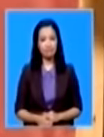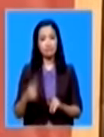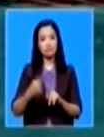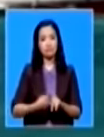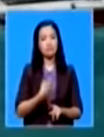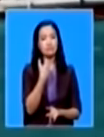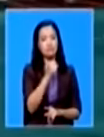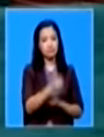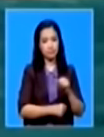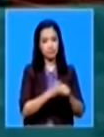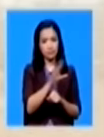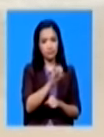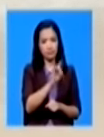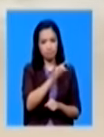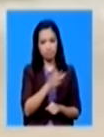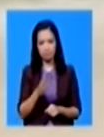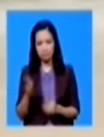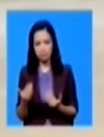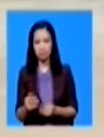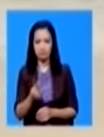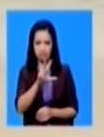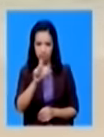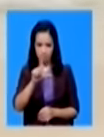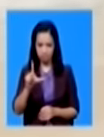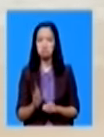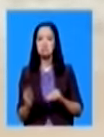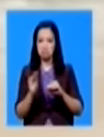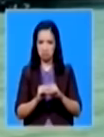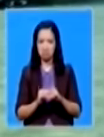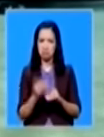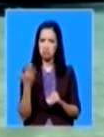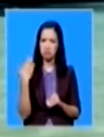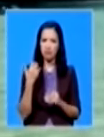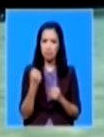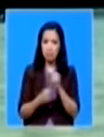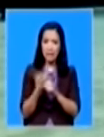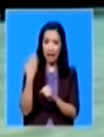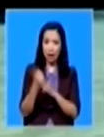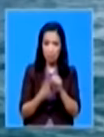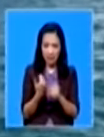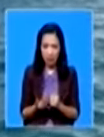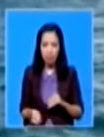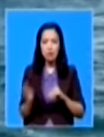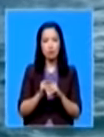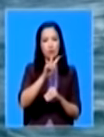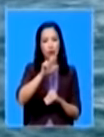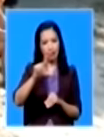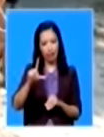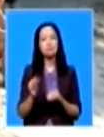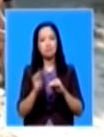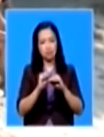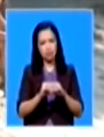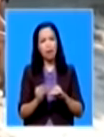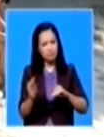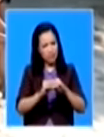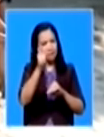58ถึงสิ้นสงกรานต์เนี่ยได้300ล้านนะเพิ่มกว่าเดิมในปีแล้ว200กว่าล้านก็เพิ่มขึ้นนะมันเพิ่มขึ้นในทุกอย่างถ้าทุกคนร่วม